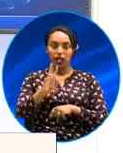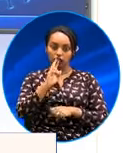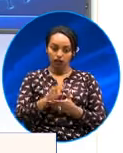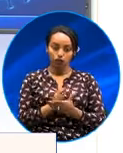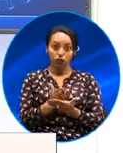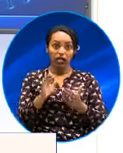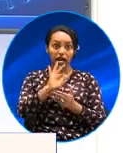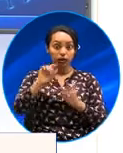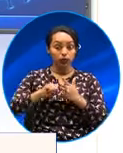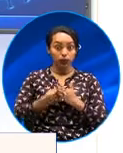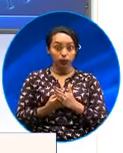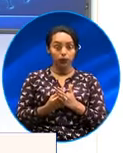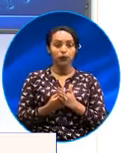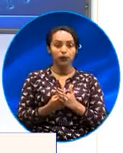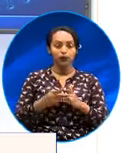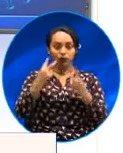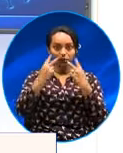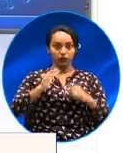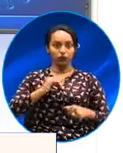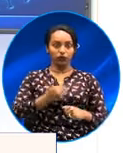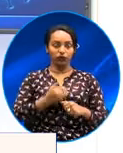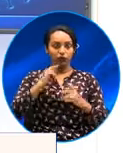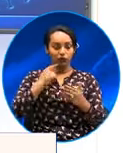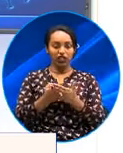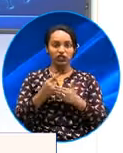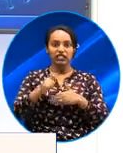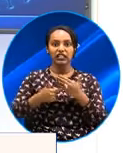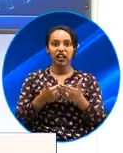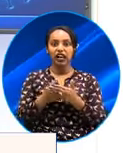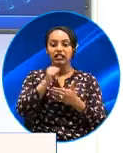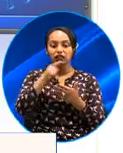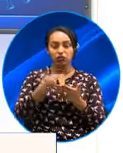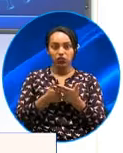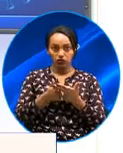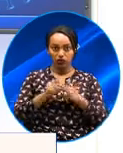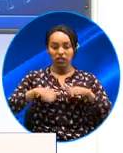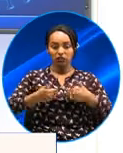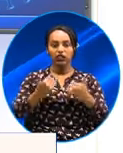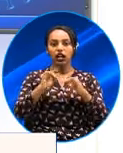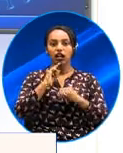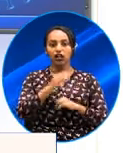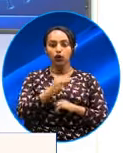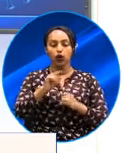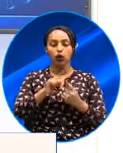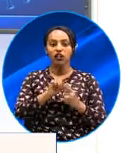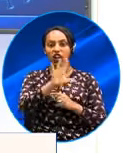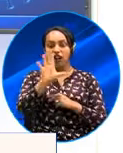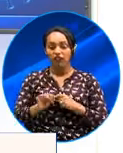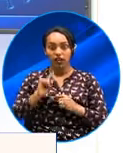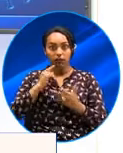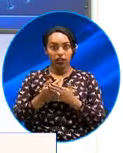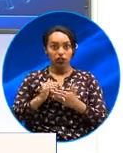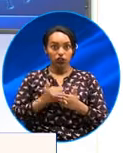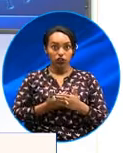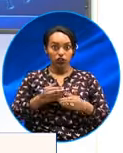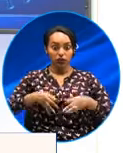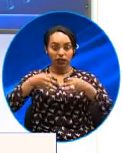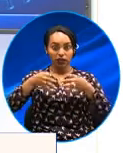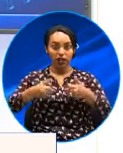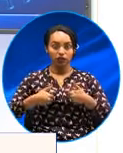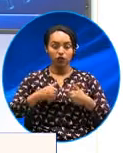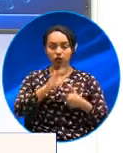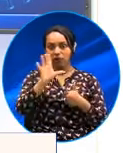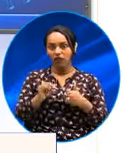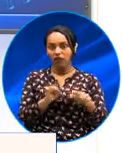334 ናቸው። ያው ከአርብ ጀምሮ ለተመልካቾቻችን መረጃ ስላላደረስን በዚሁ ለመስጠት ያክል ነውና ወደ አፍሪካ መረጃችን ነው